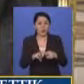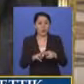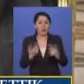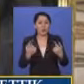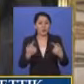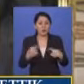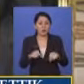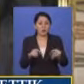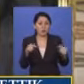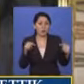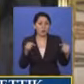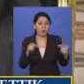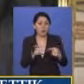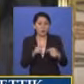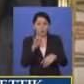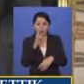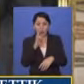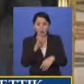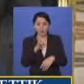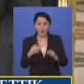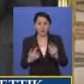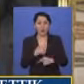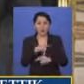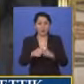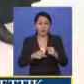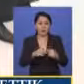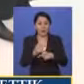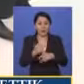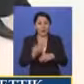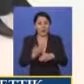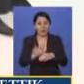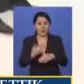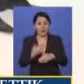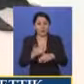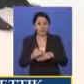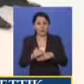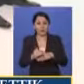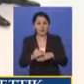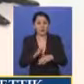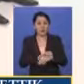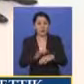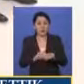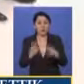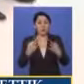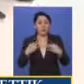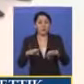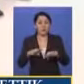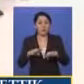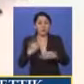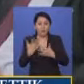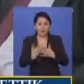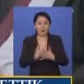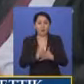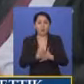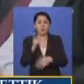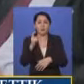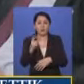қарсы шаралардың арқасында шағын және орта бизнес өкілдерінің несиелері кейінге шегеріліп, салықтан босатылды. Табыссыз қалған